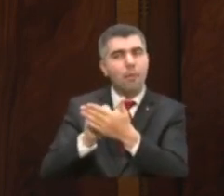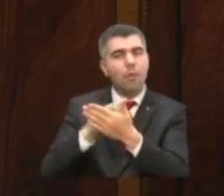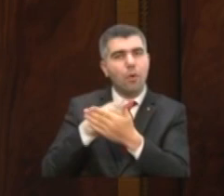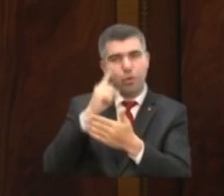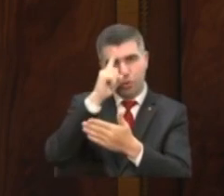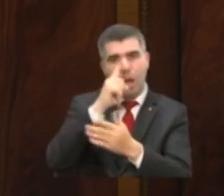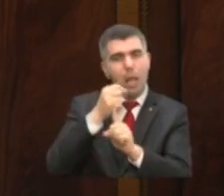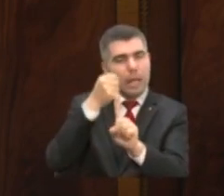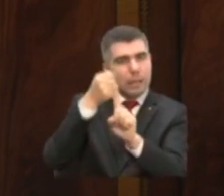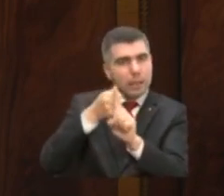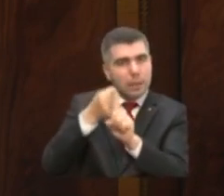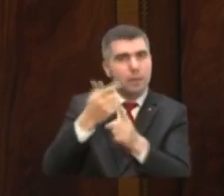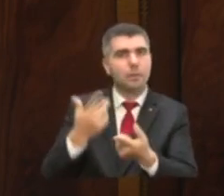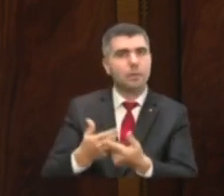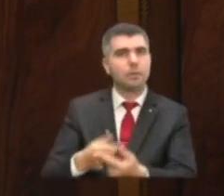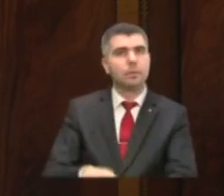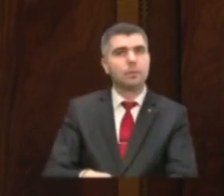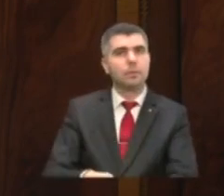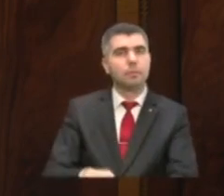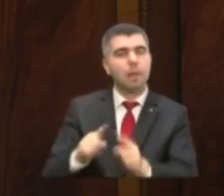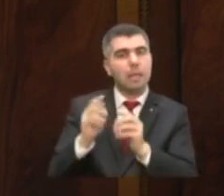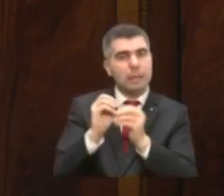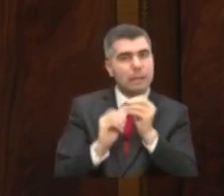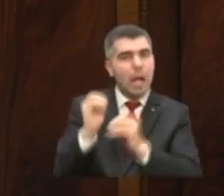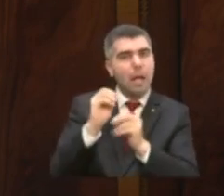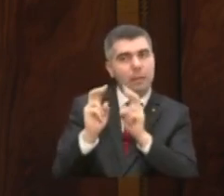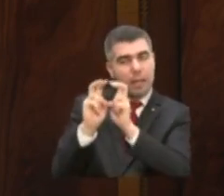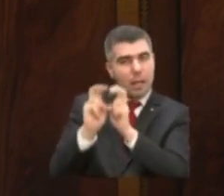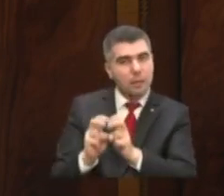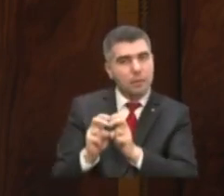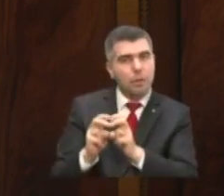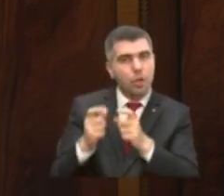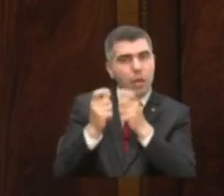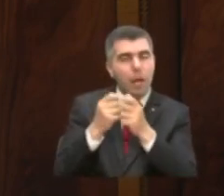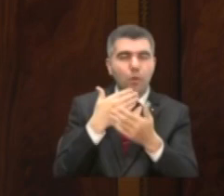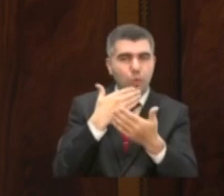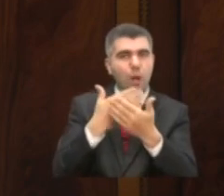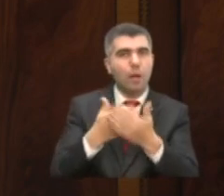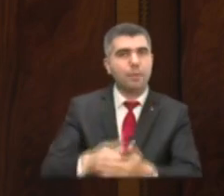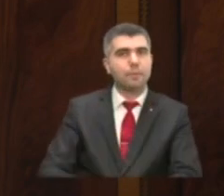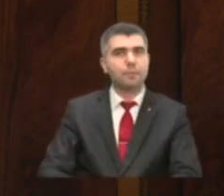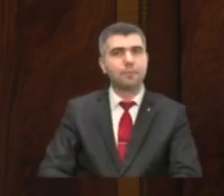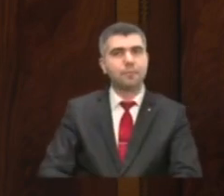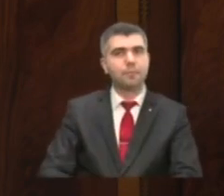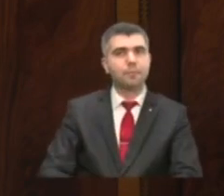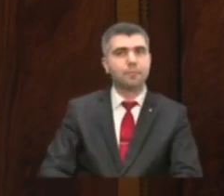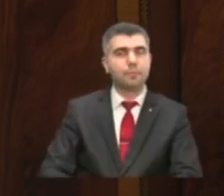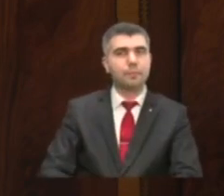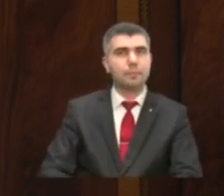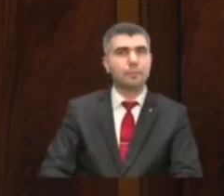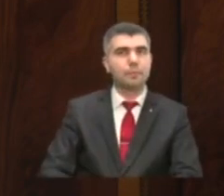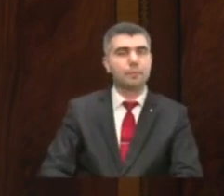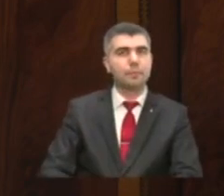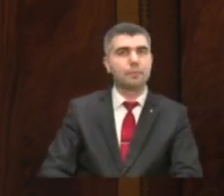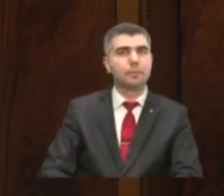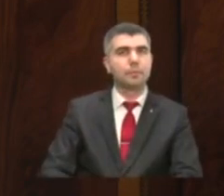بكل الجهود باش ما يكونش يتزج هذا الإفلاس وندعموا هذه المقاولات ما أمكن. شكرا. شكرا